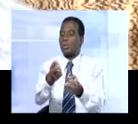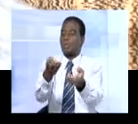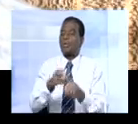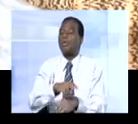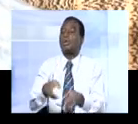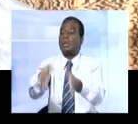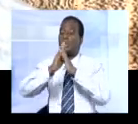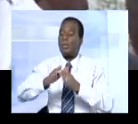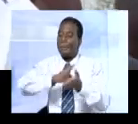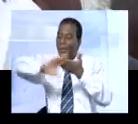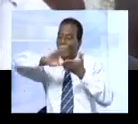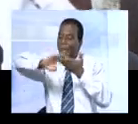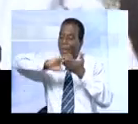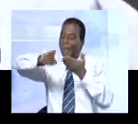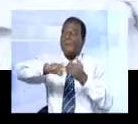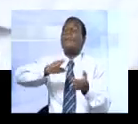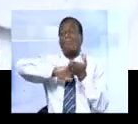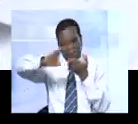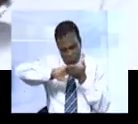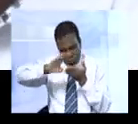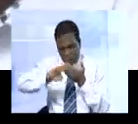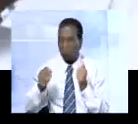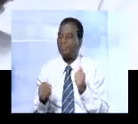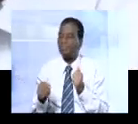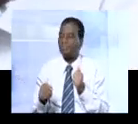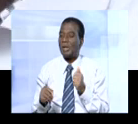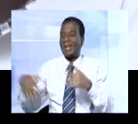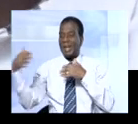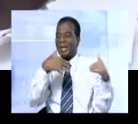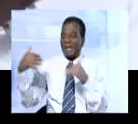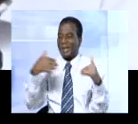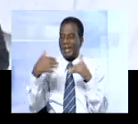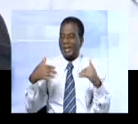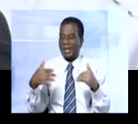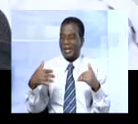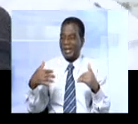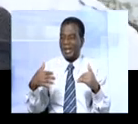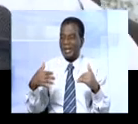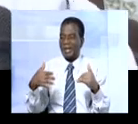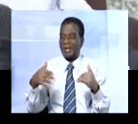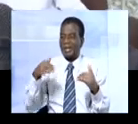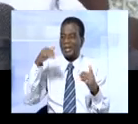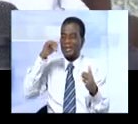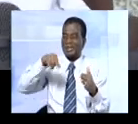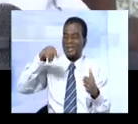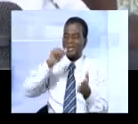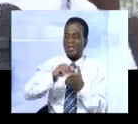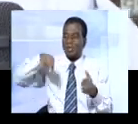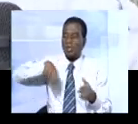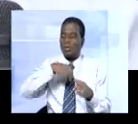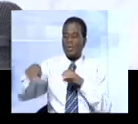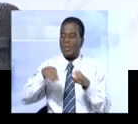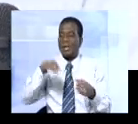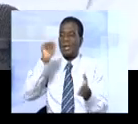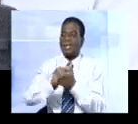pardon. Pardon. La guerre, celle que nous devons mener, c'est